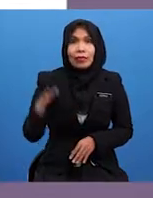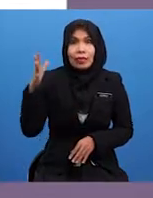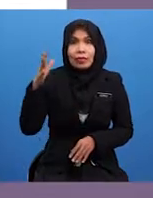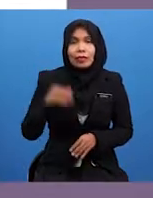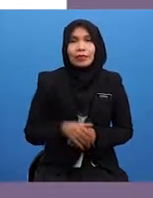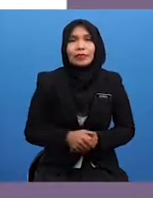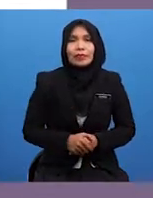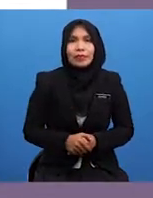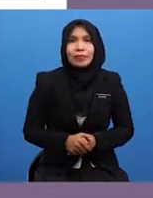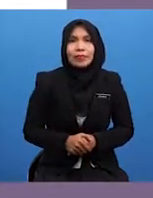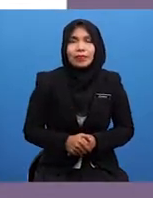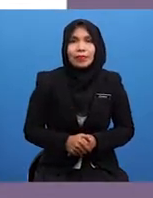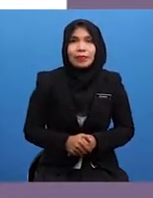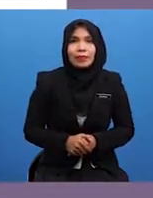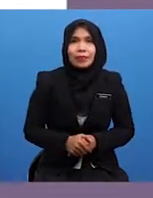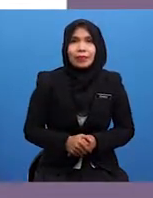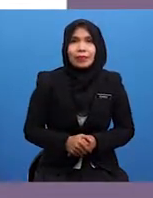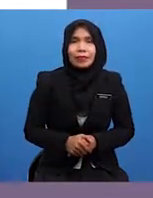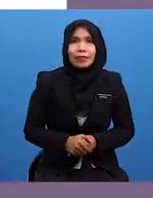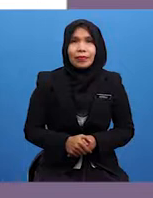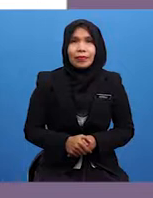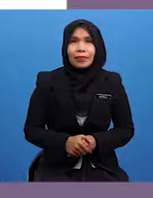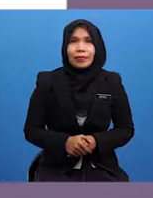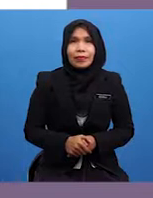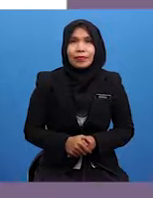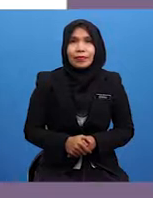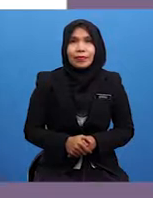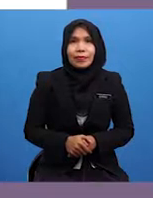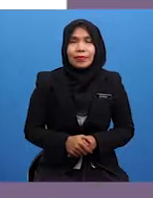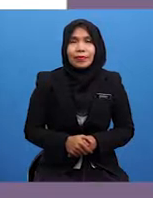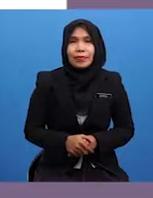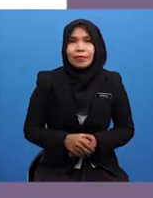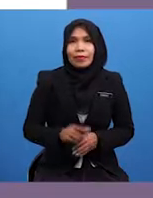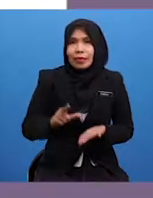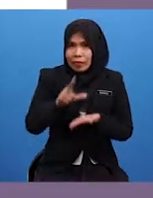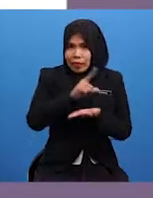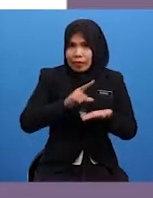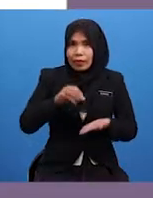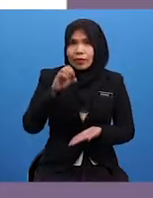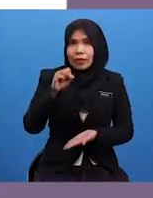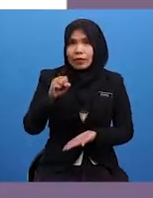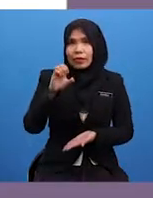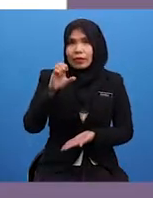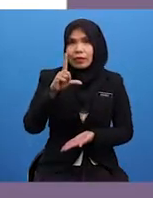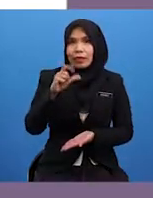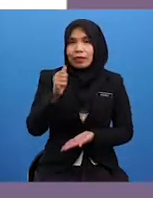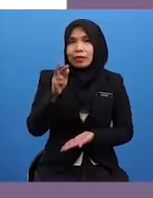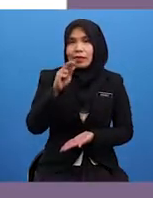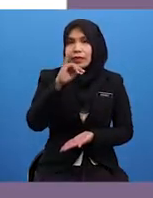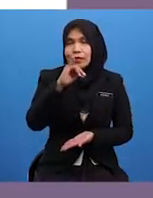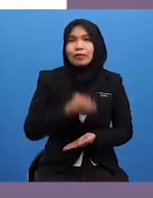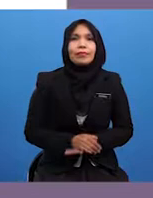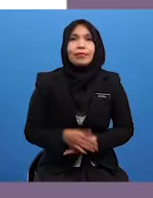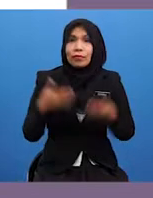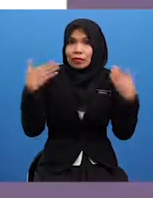kesemua mentol tidak dapat menyala. Litar selari pula adalah litar yang mempunyai 2